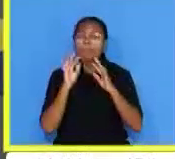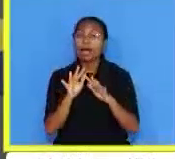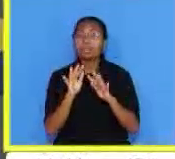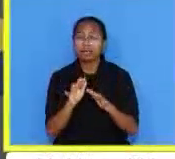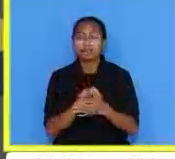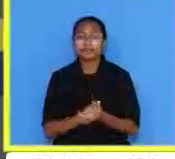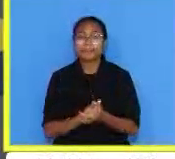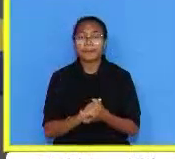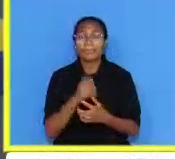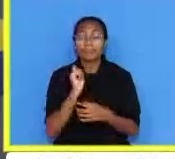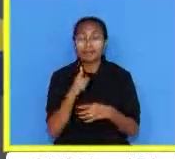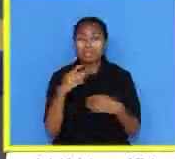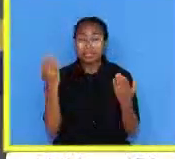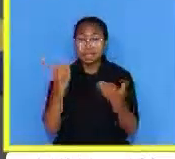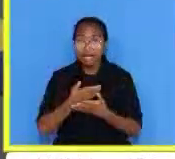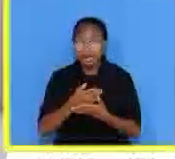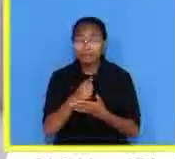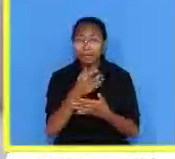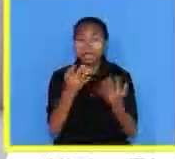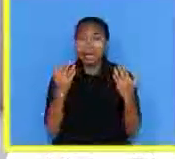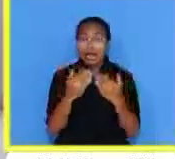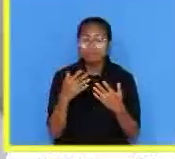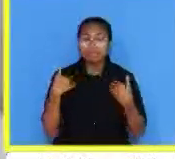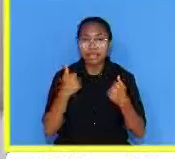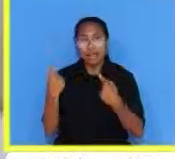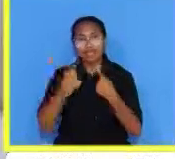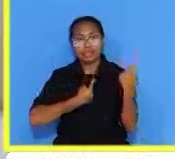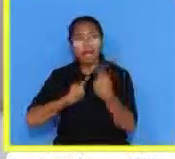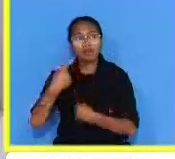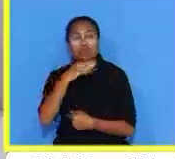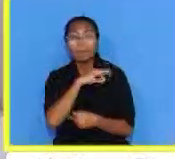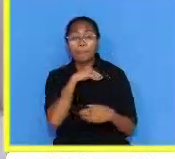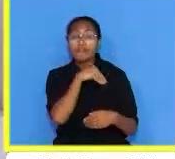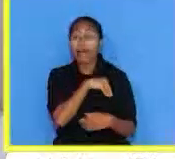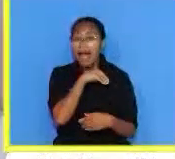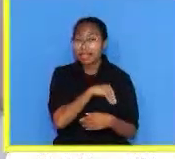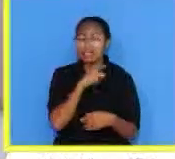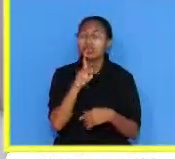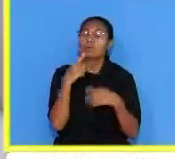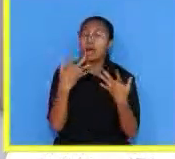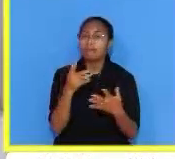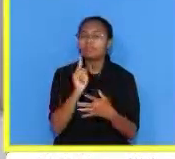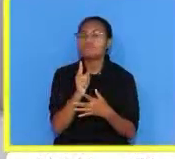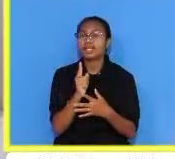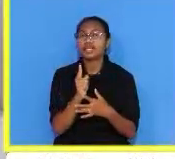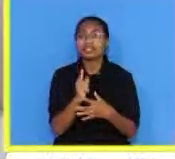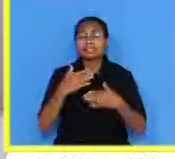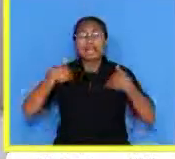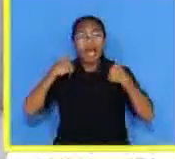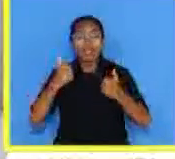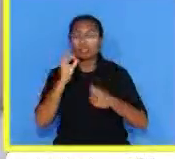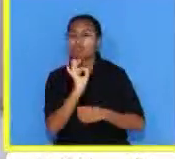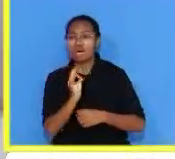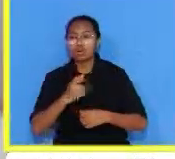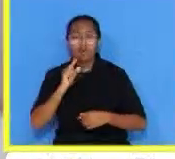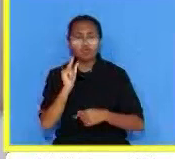juga. Jadi silahkan masyarakat datang memanfaatkan. Anggap saja kalau sehat bukan untuk